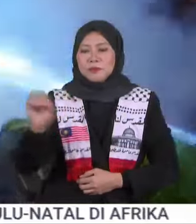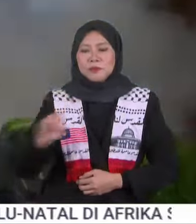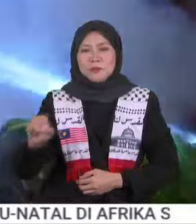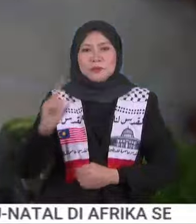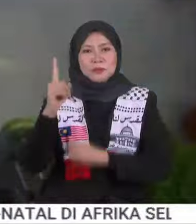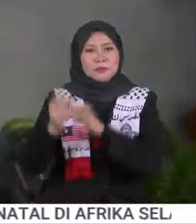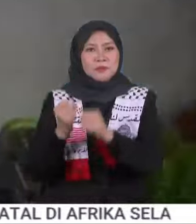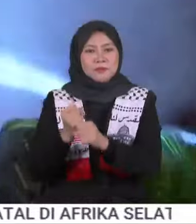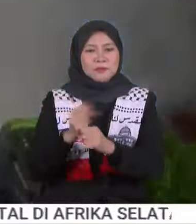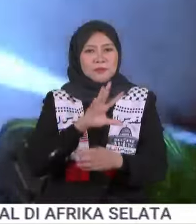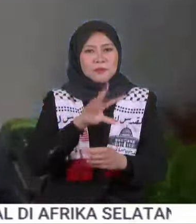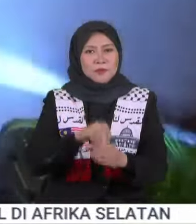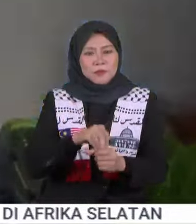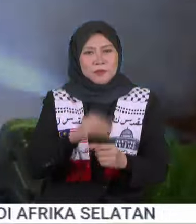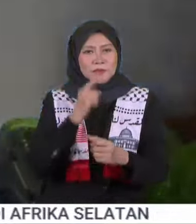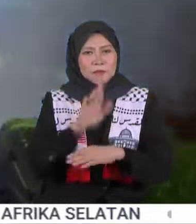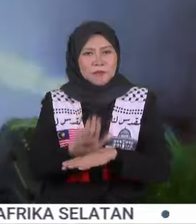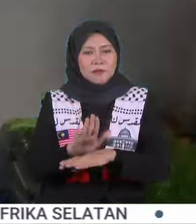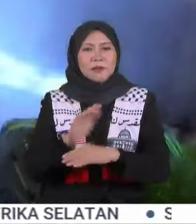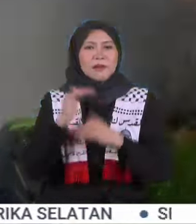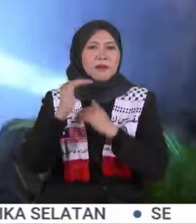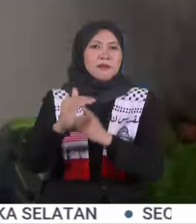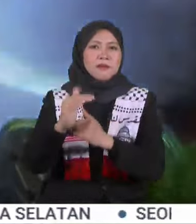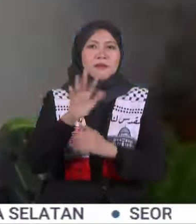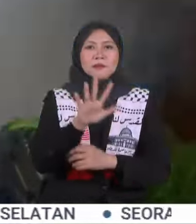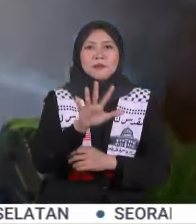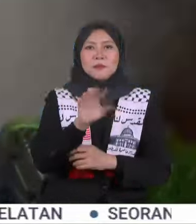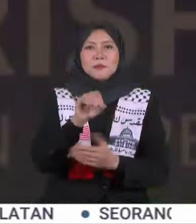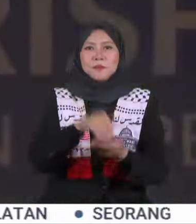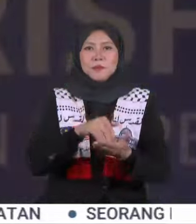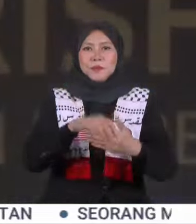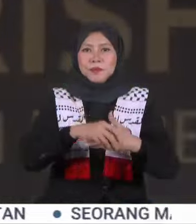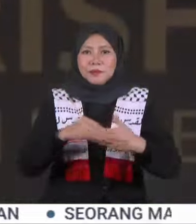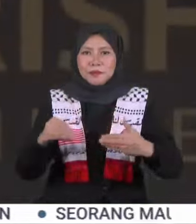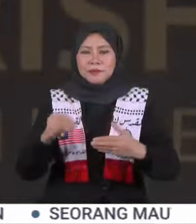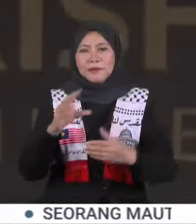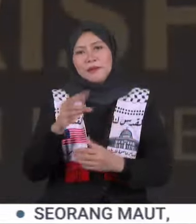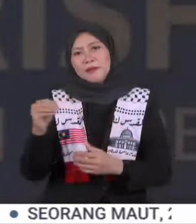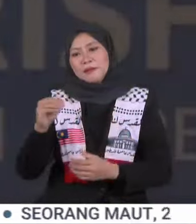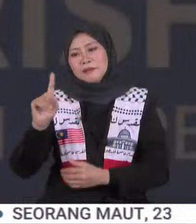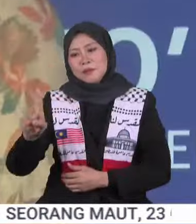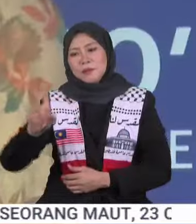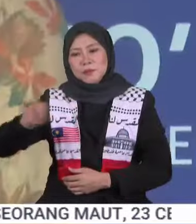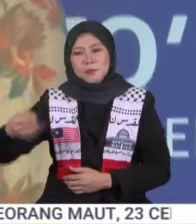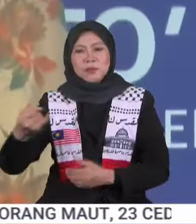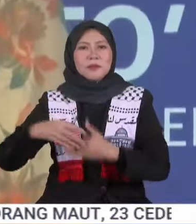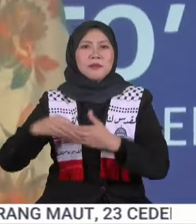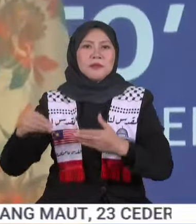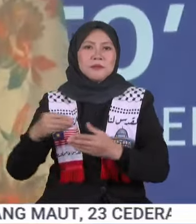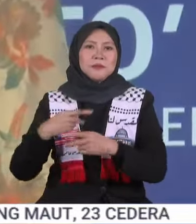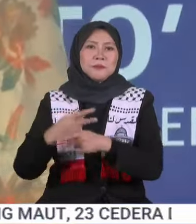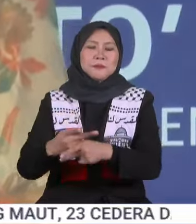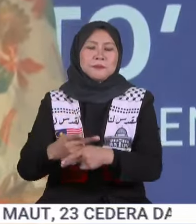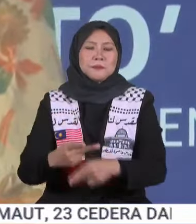setahun termasuk yuran jaminan dengan had antara RM50,000 dan RM1 juta.